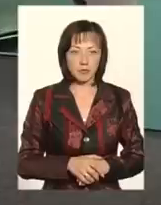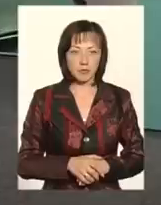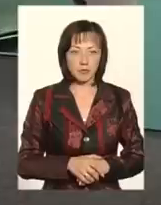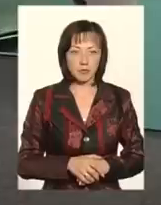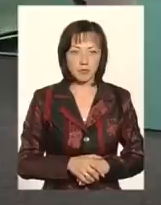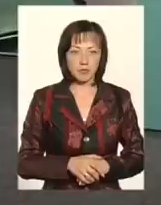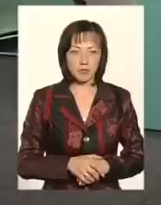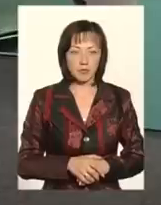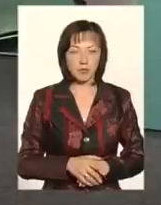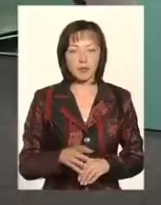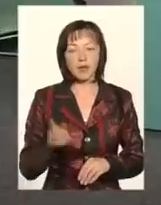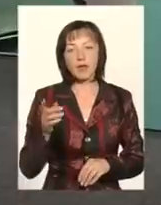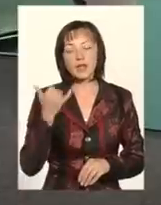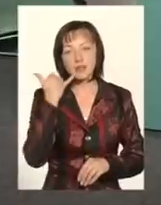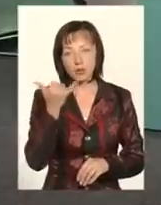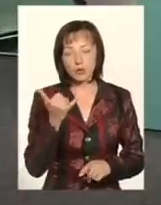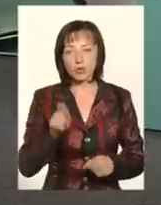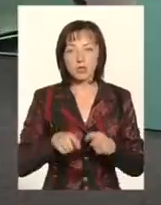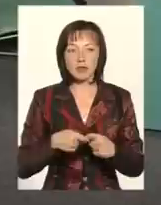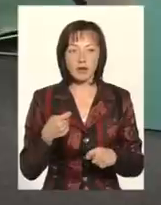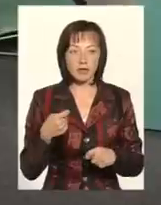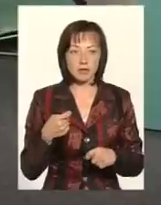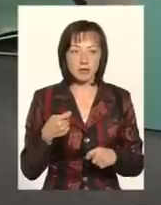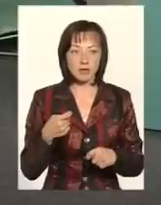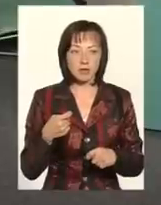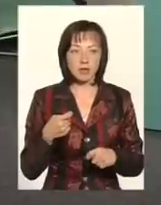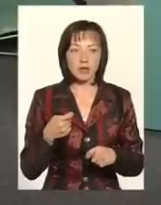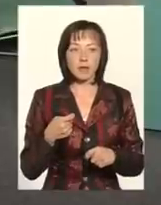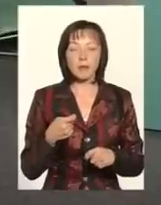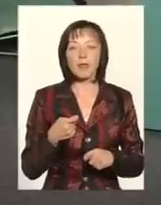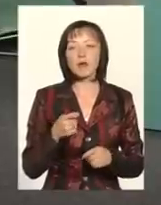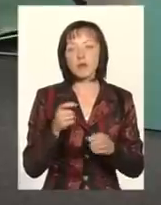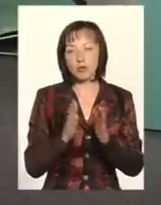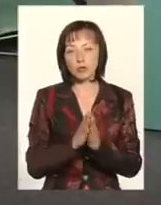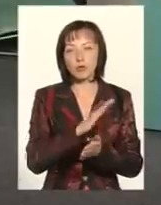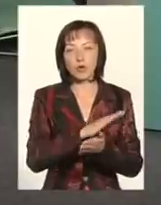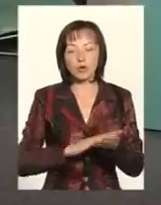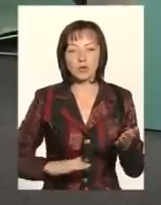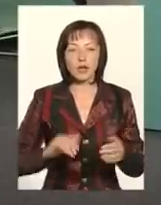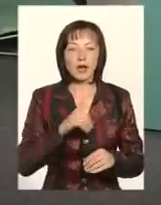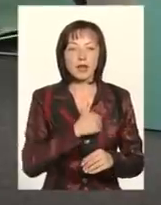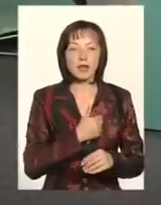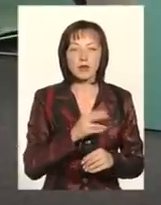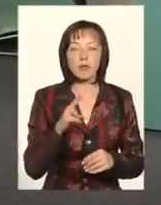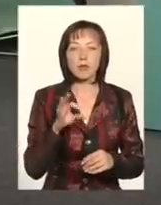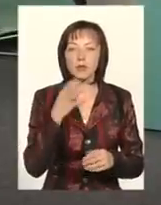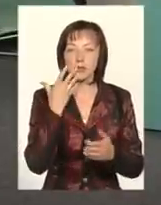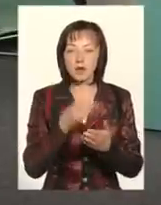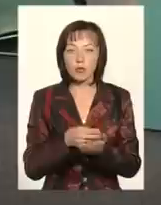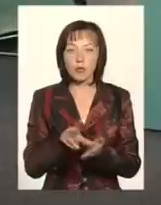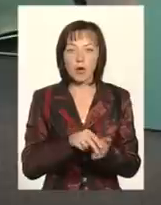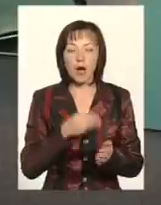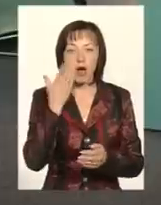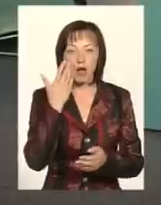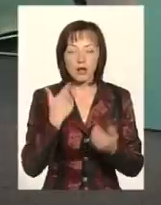ласка дзвіночок зірвався секун пане Сергію прошу будь ласка ви хотіли додати по своему примеру когда я